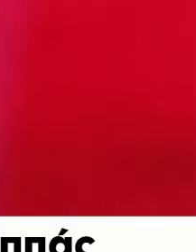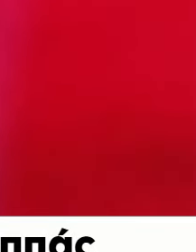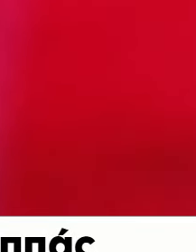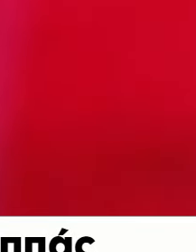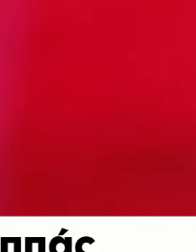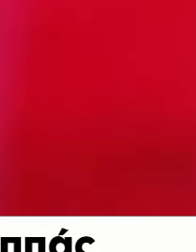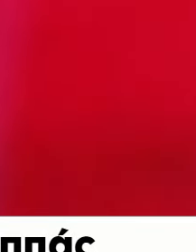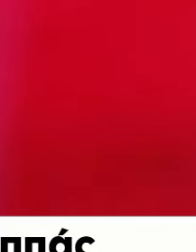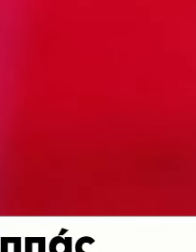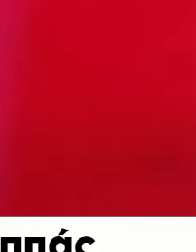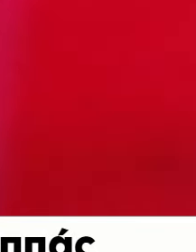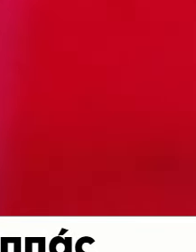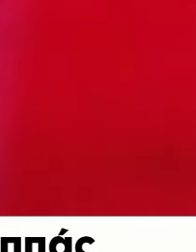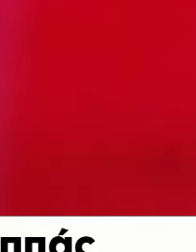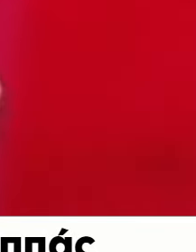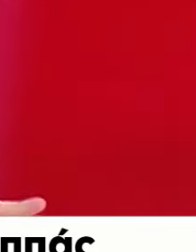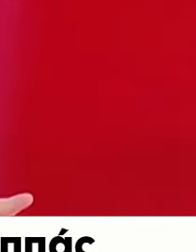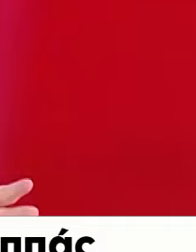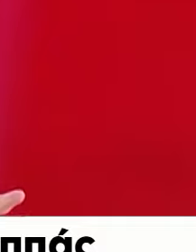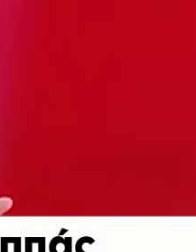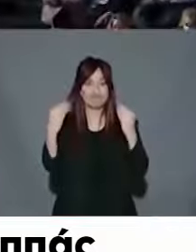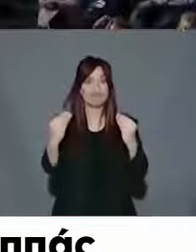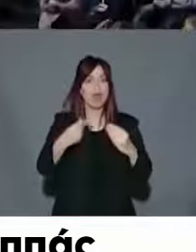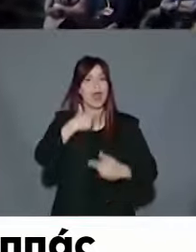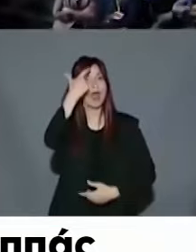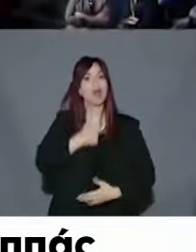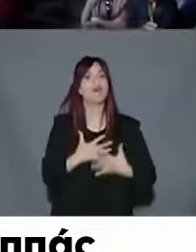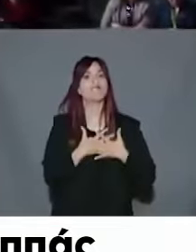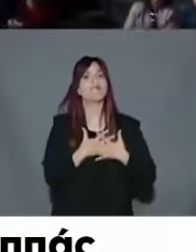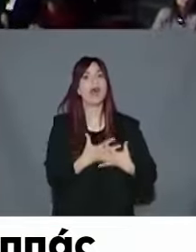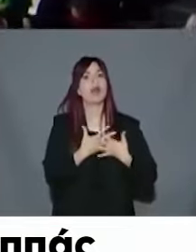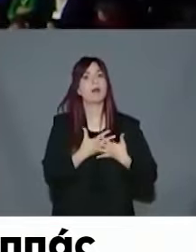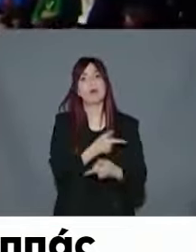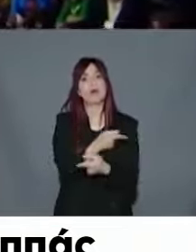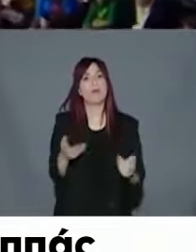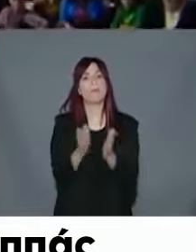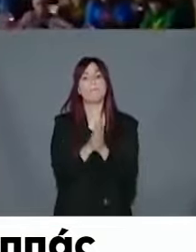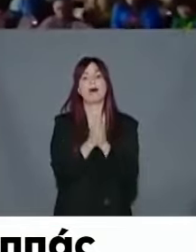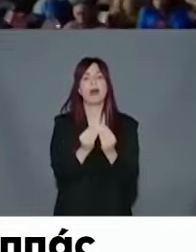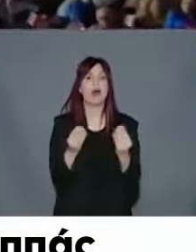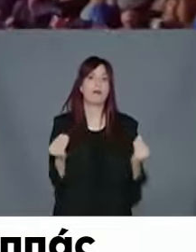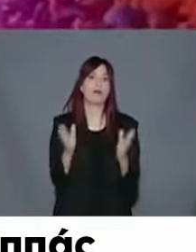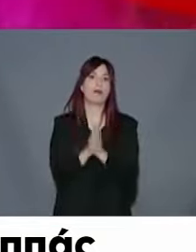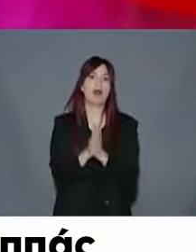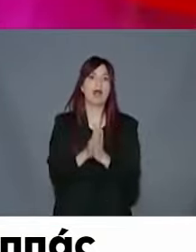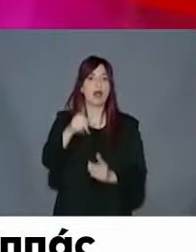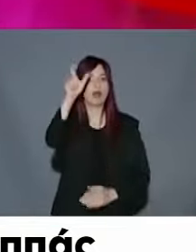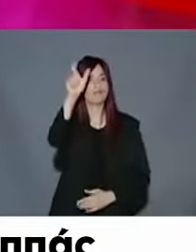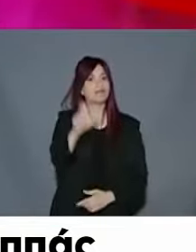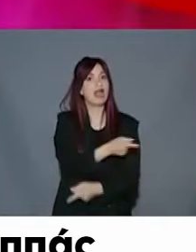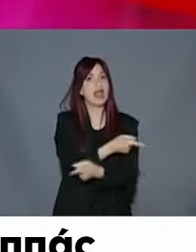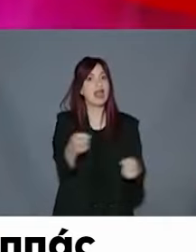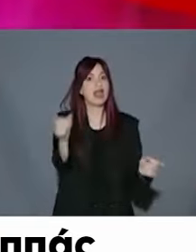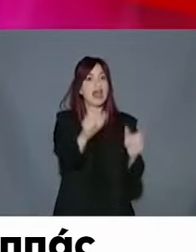σε εκλογές και εκείνοι πίσω να μαζεύουν το παιχνίδι και να περνάνε τελικά την πρόταση να μην γίνει